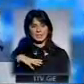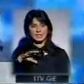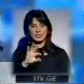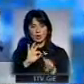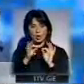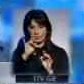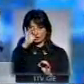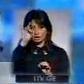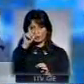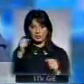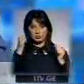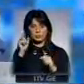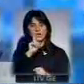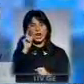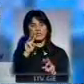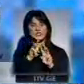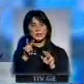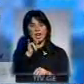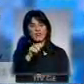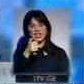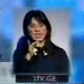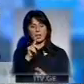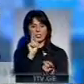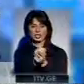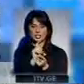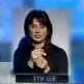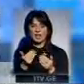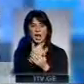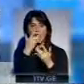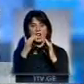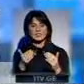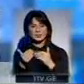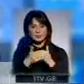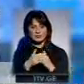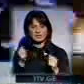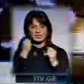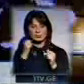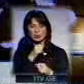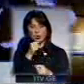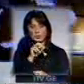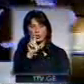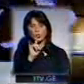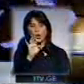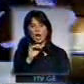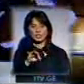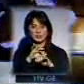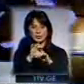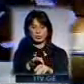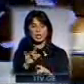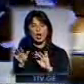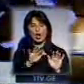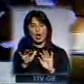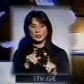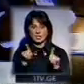საქართველოს ოლიმპიურ ჩემპიონებს სპორტისა და ახალგაზრდობის მინისტრი ლევან ყიფიანი შეხვდა. წინასა ახალწლის შეხვედრა სპორტული კომენტატორი ჯამეთ ხუხაშვილი უძღვებოდა